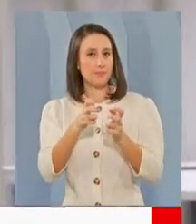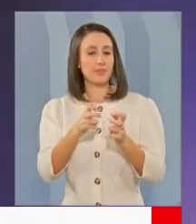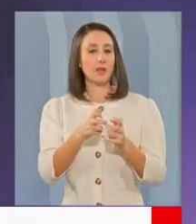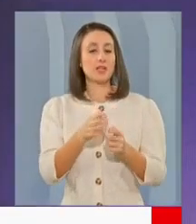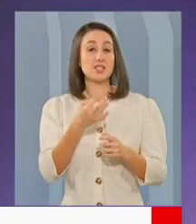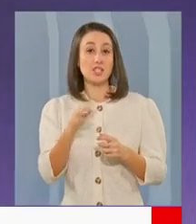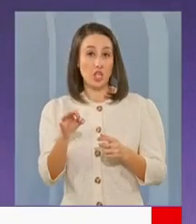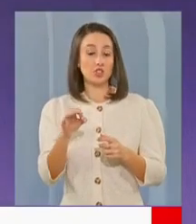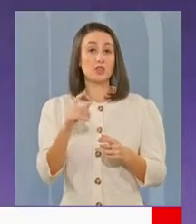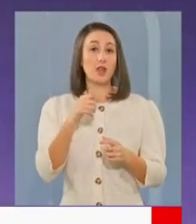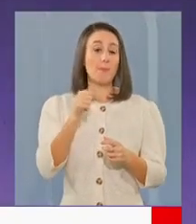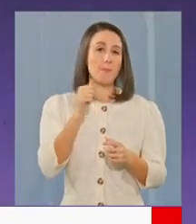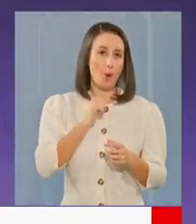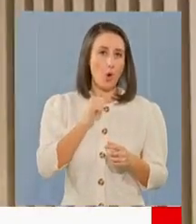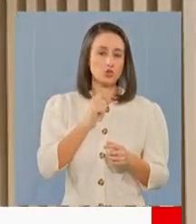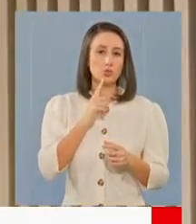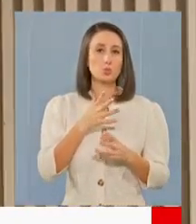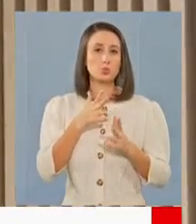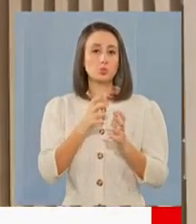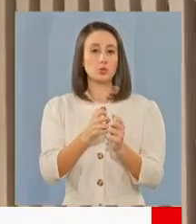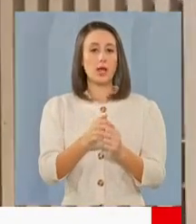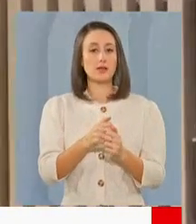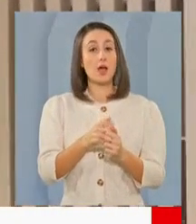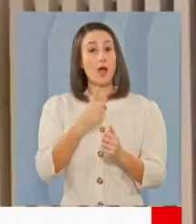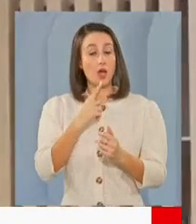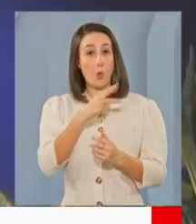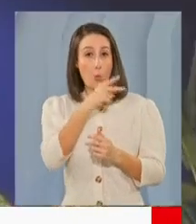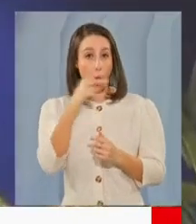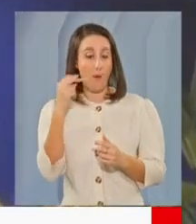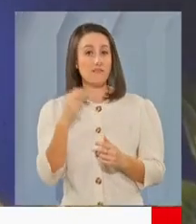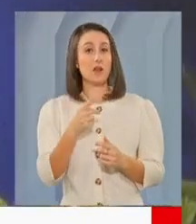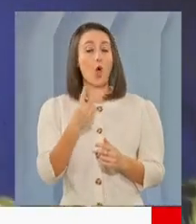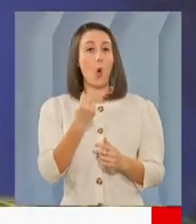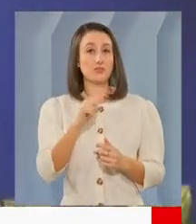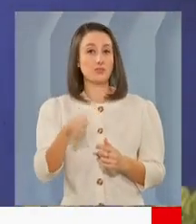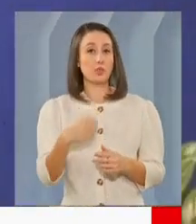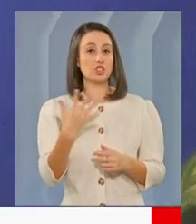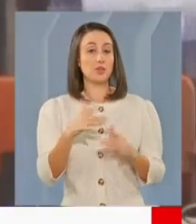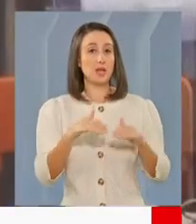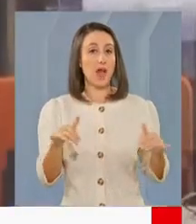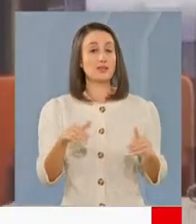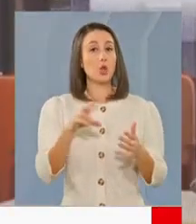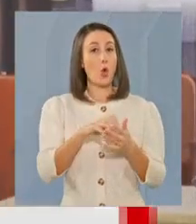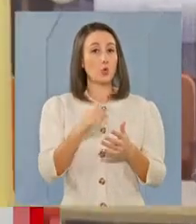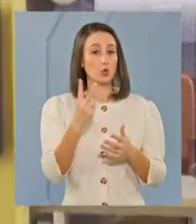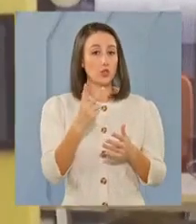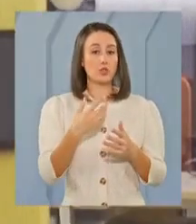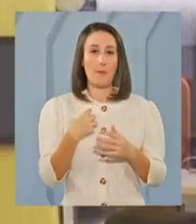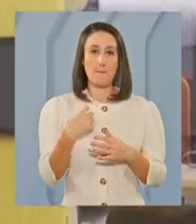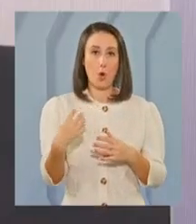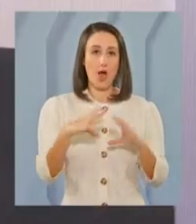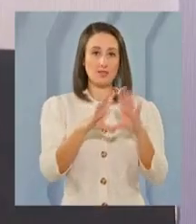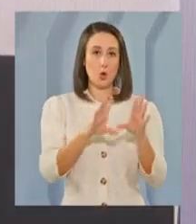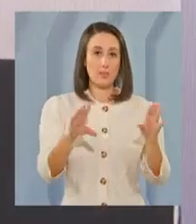împușcați cu acordul Romsilva Ion Țiriac care o avere estimată la 8,5 miliarde de lei și ocupă locul secund în topul celor mai bogați oameni